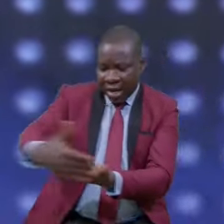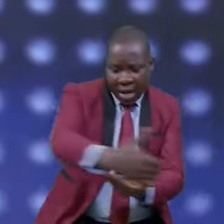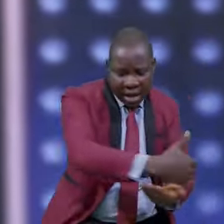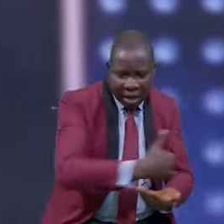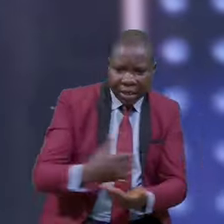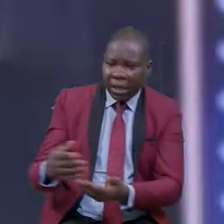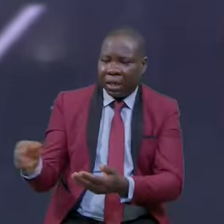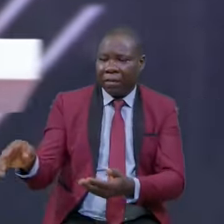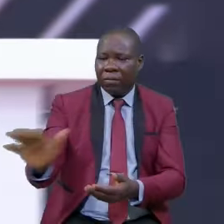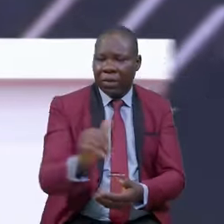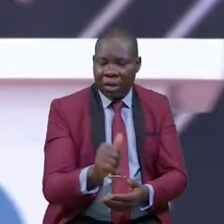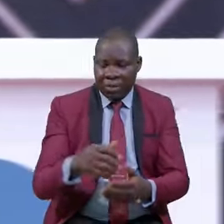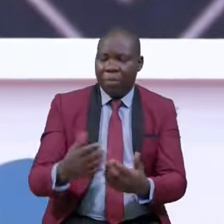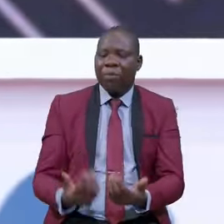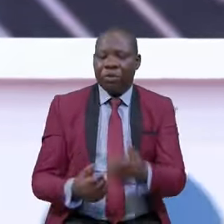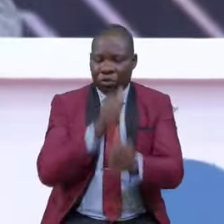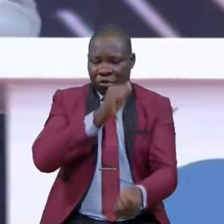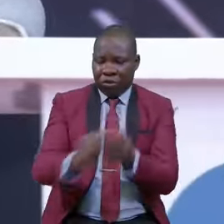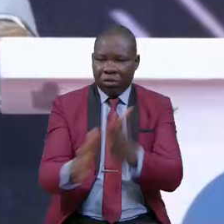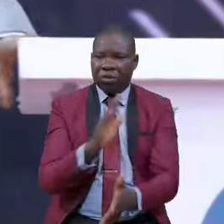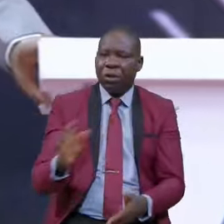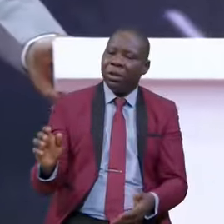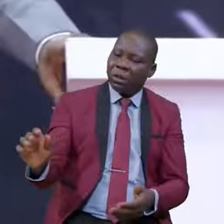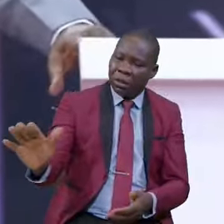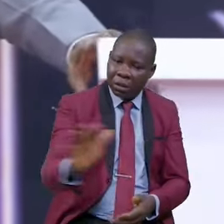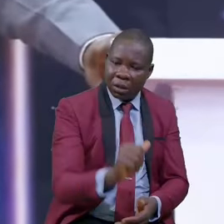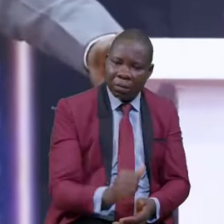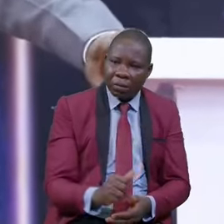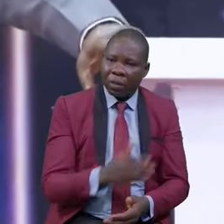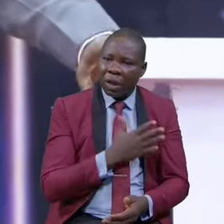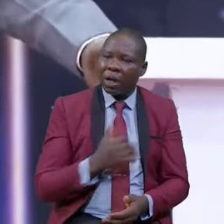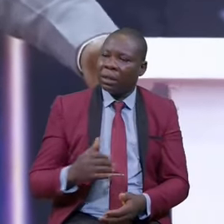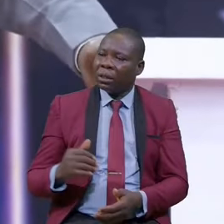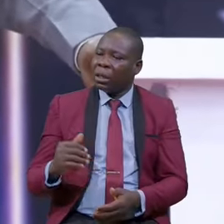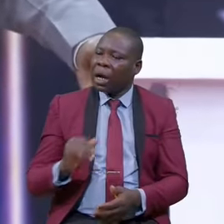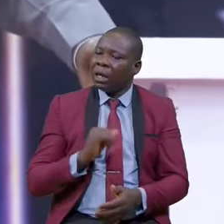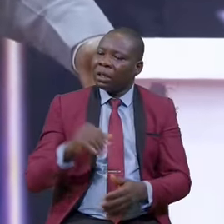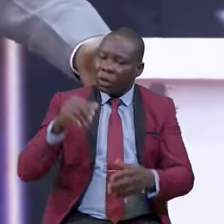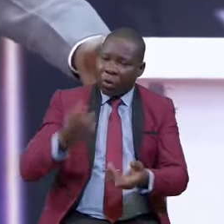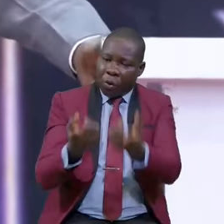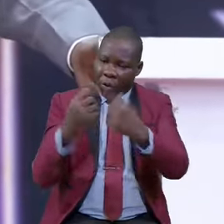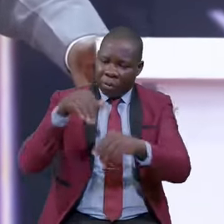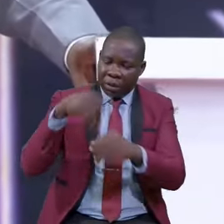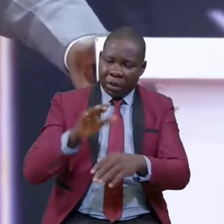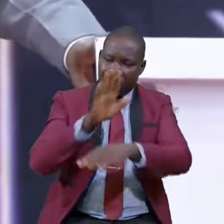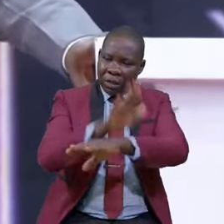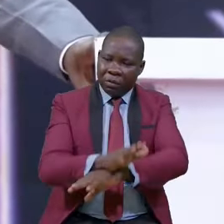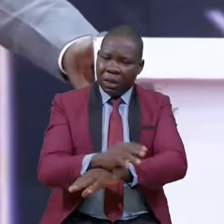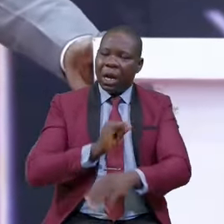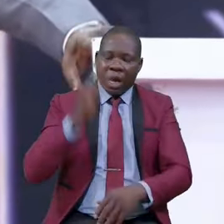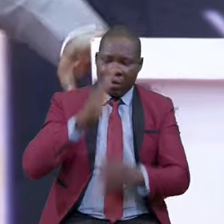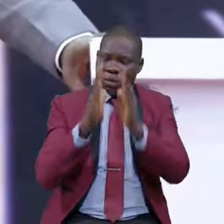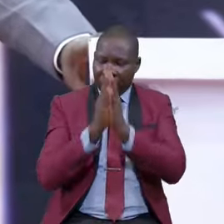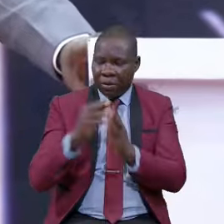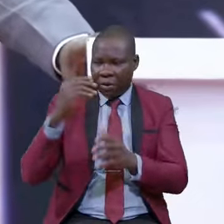voir le soir et je vais prier pour vous. Il a dit, non, merci. Il est rentré à la maison. Il a ramassé tous